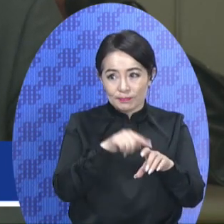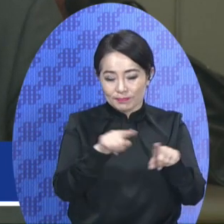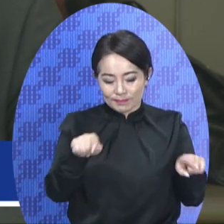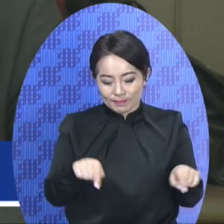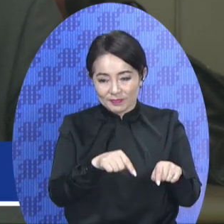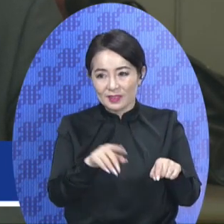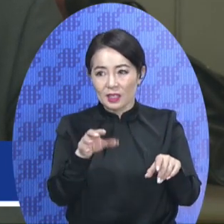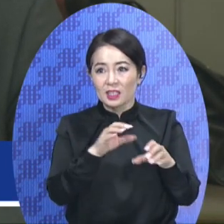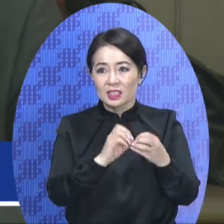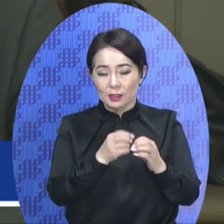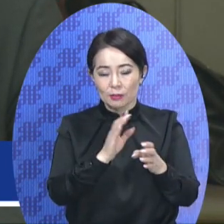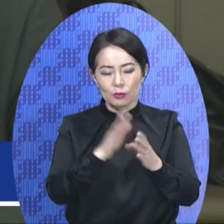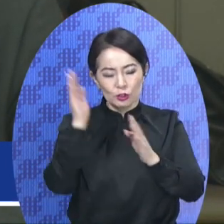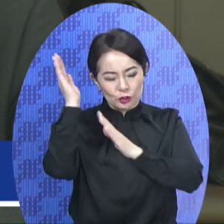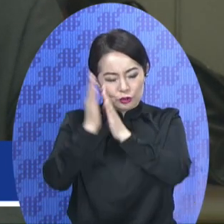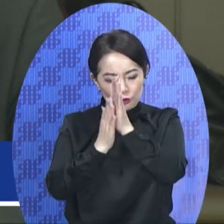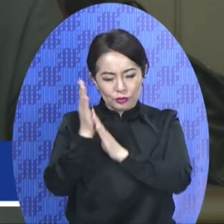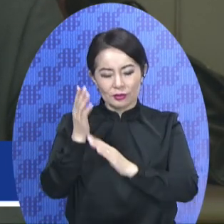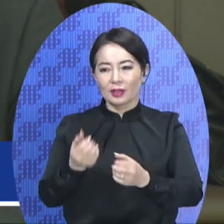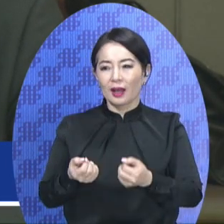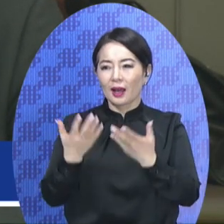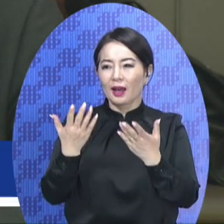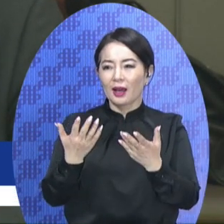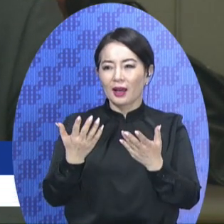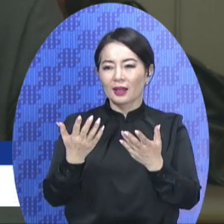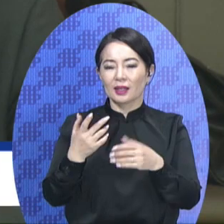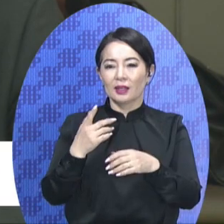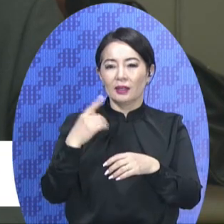шөнийн цаг үед гарах